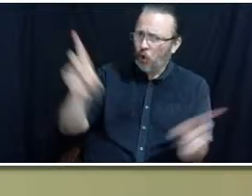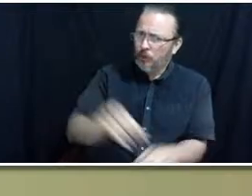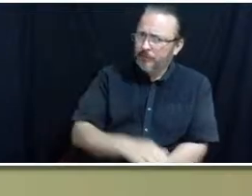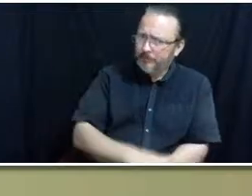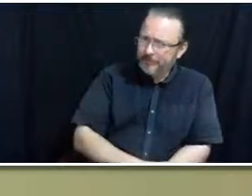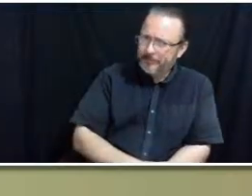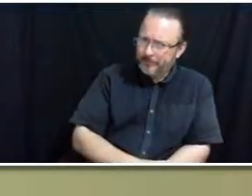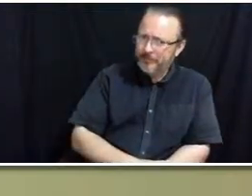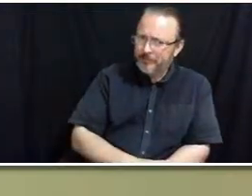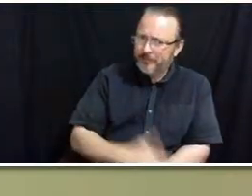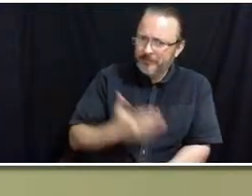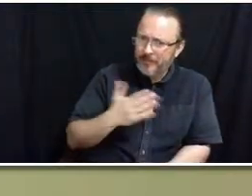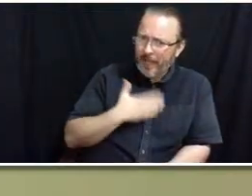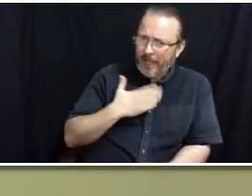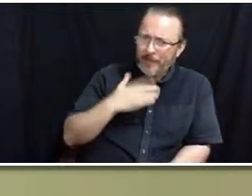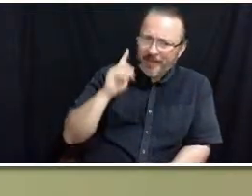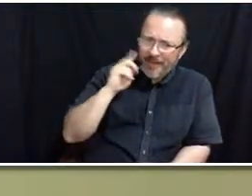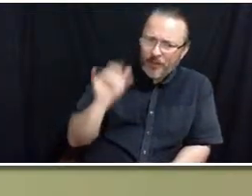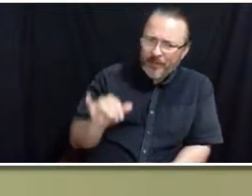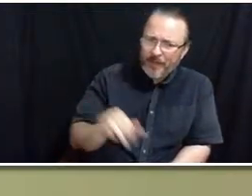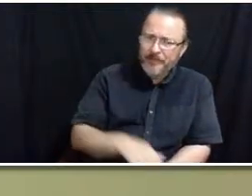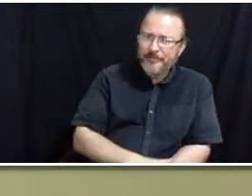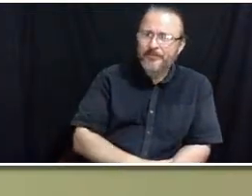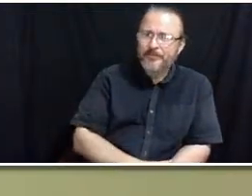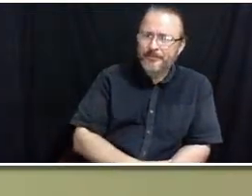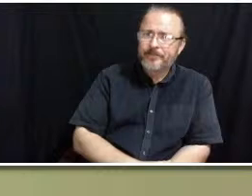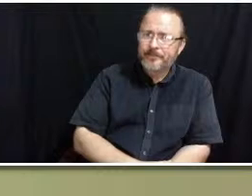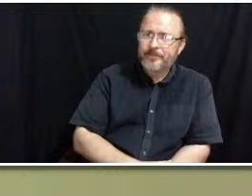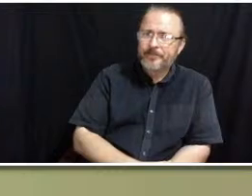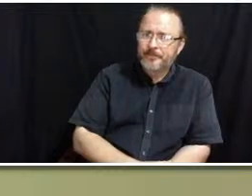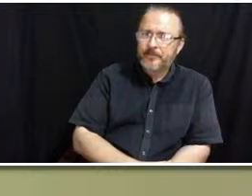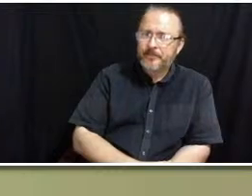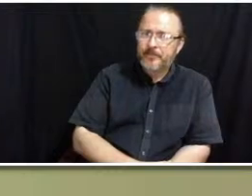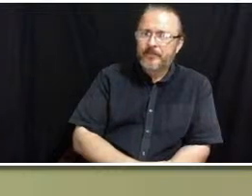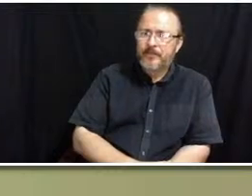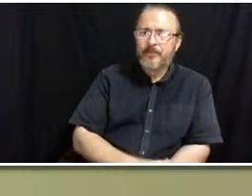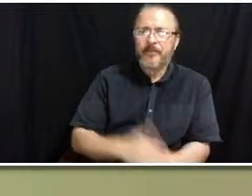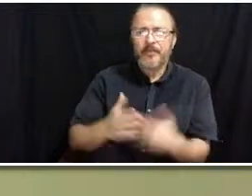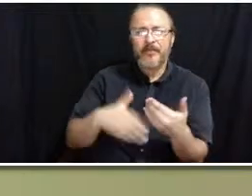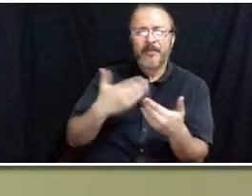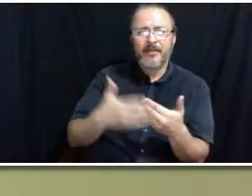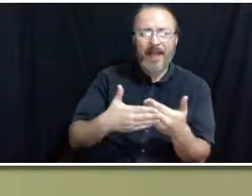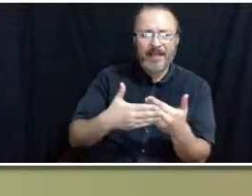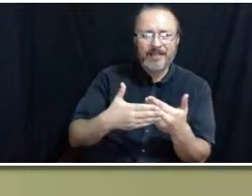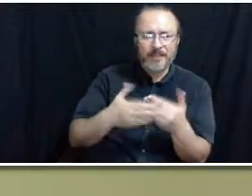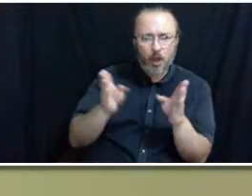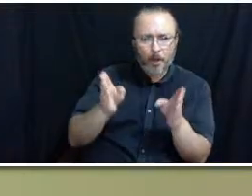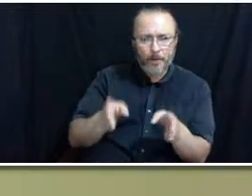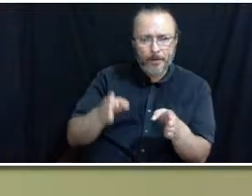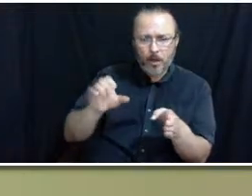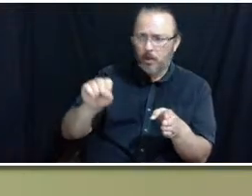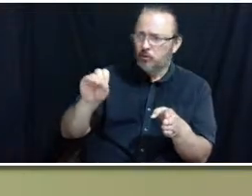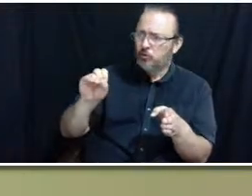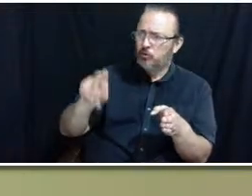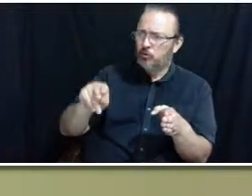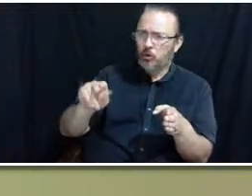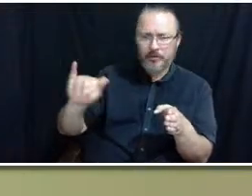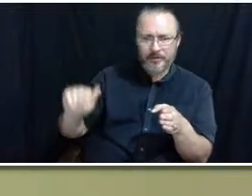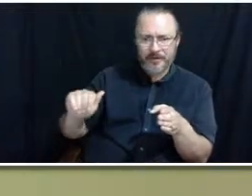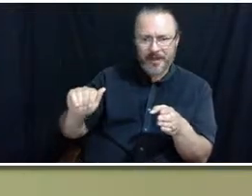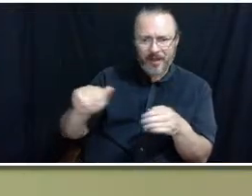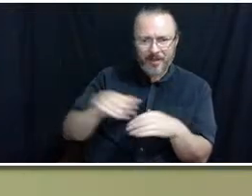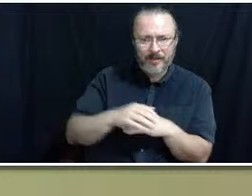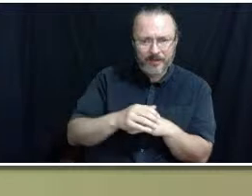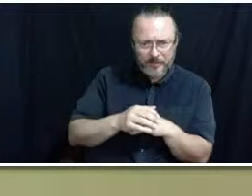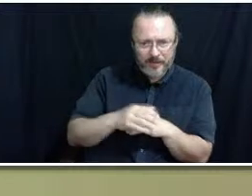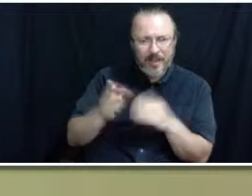semble excellent, qui pourrait être reproduit ailleurs. Et il est bon que vous nous ayez parlé. Nous allons entendre